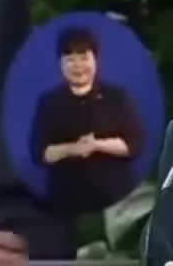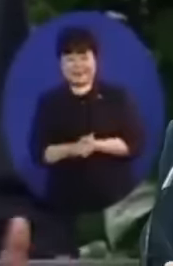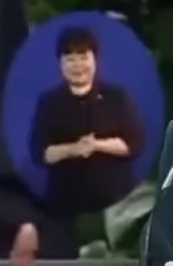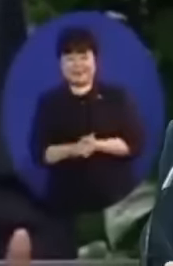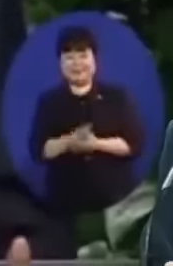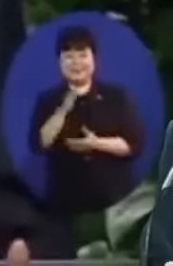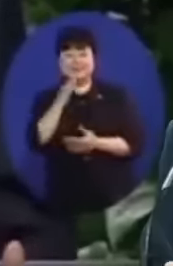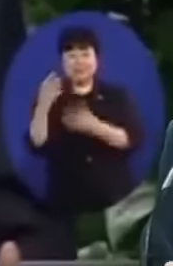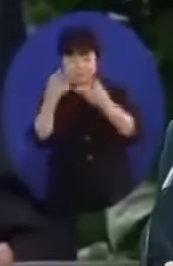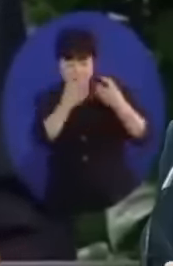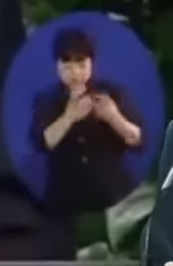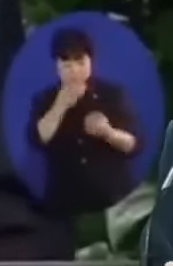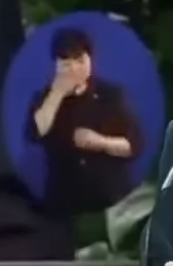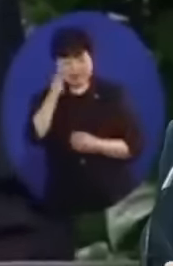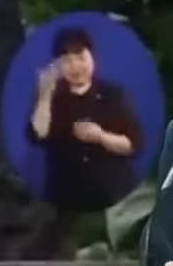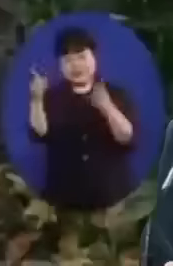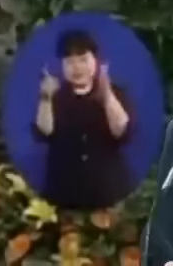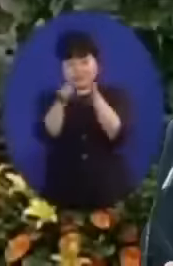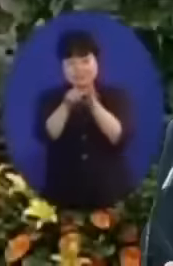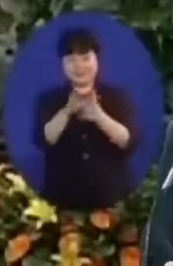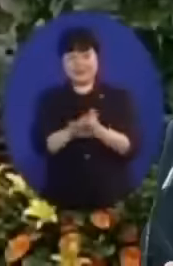아주 뭐 축복받은 거예요.